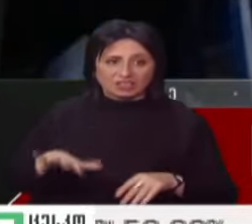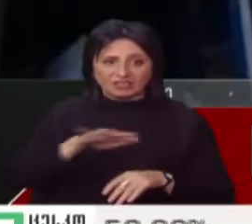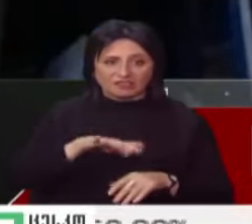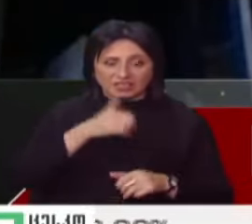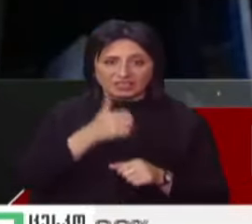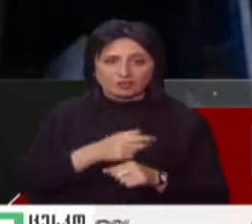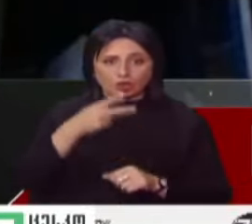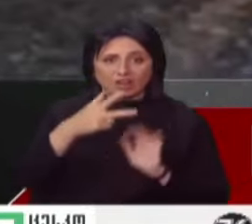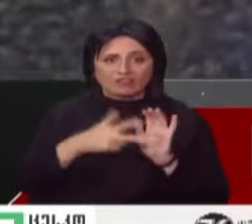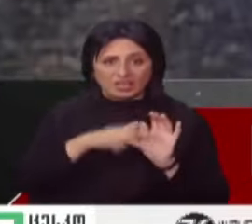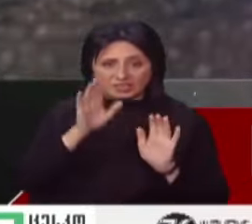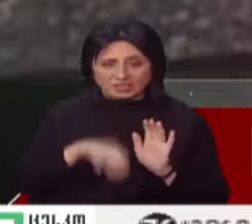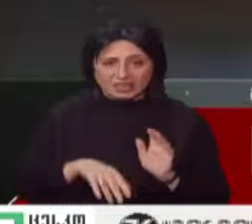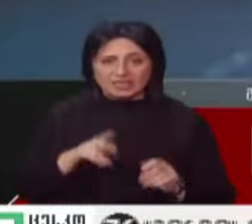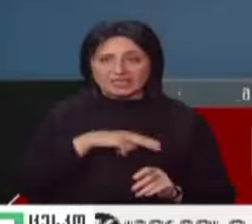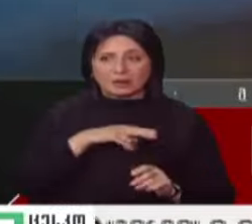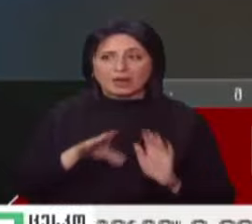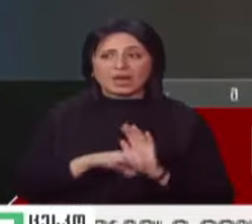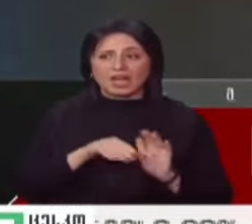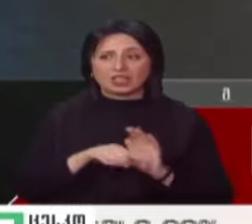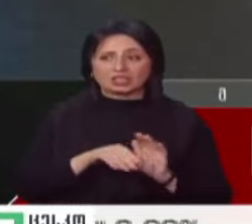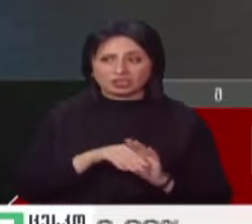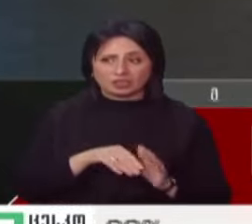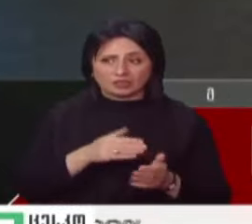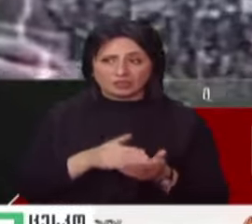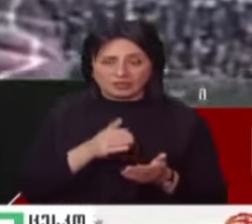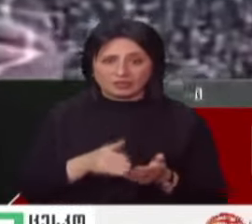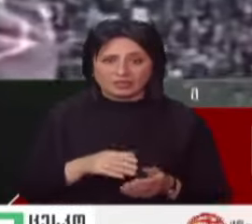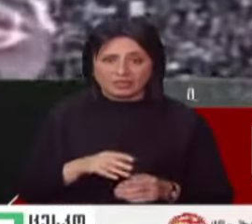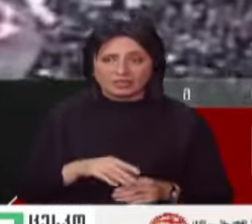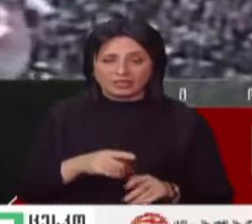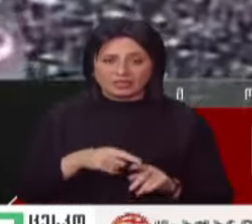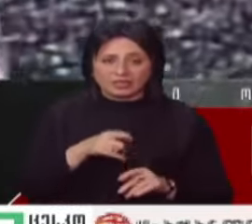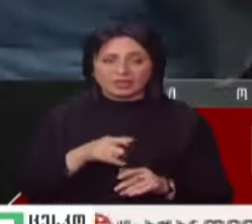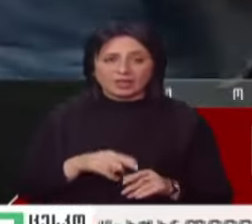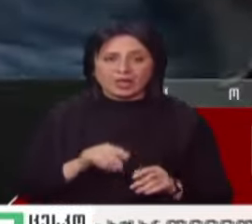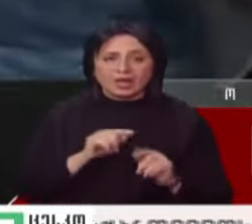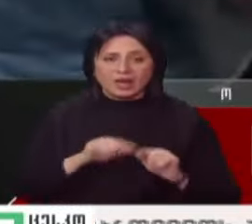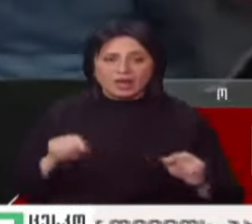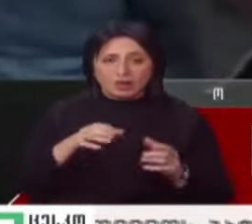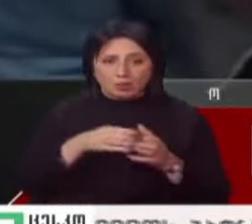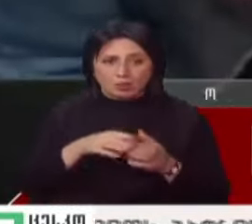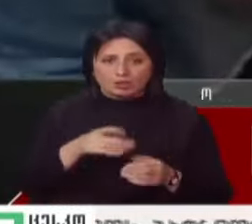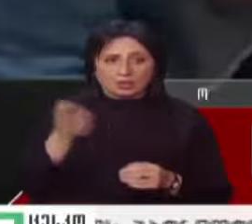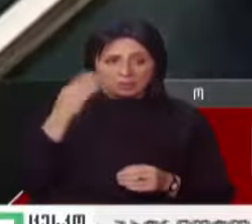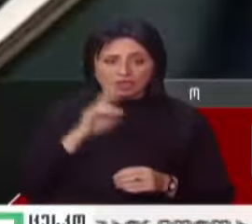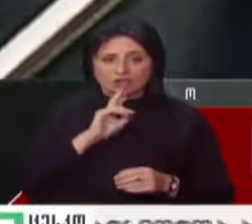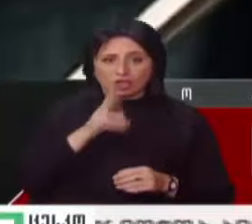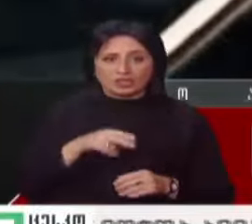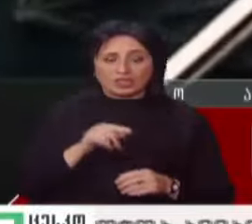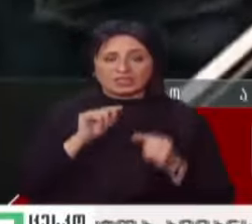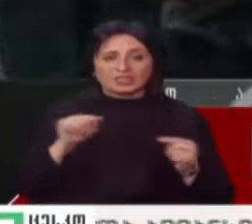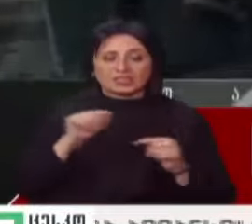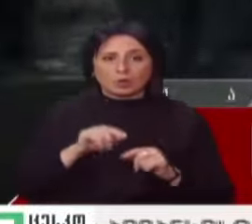сатаваши ориетас рвацалсац сапарламенту арчевнебши мопобабули аст храмеди мандатит. Гаэртиянебулма оппозициям, ромелиц машин урцлиани